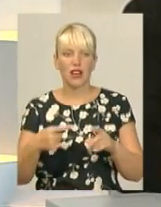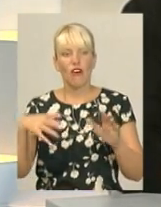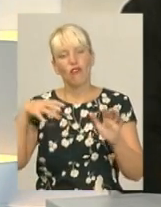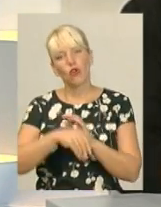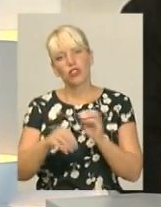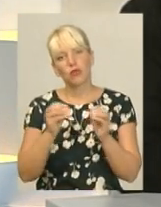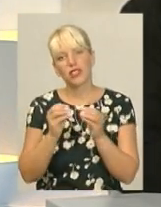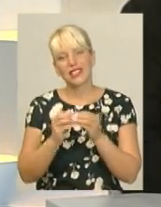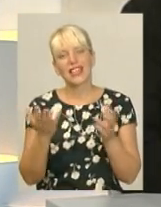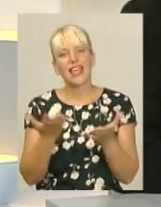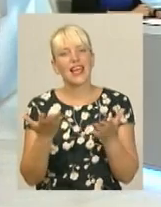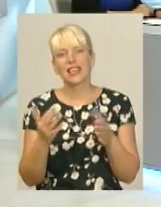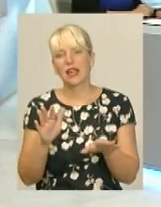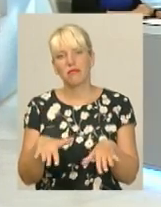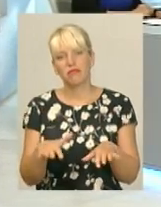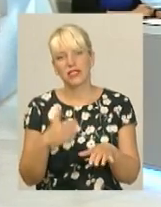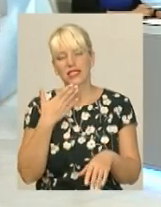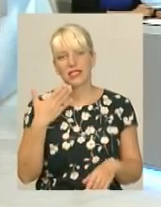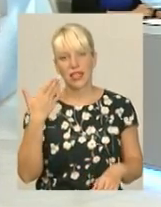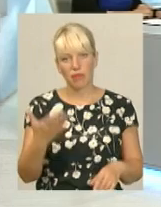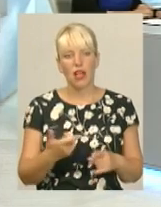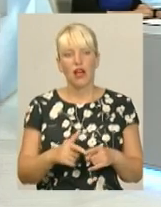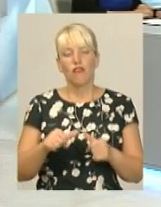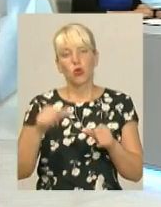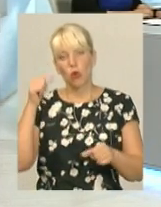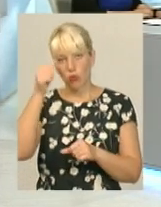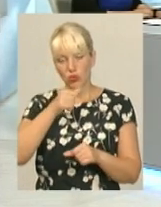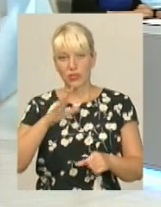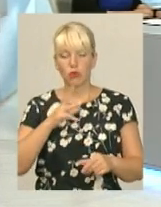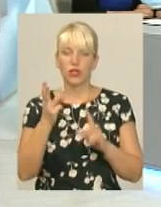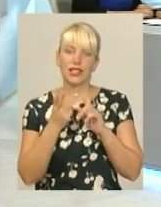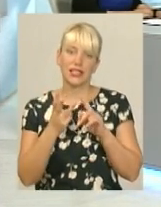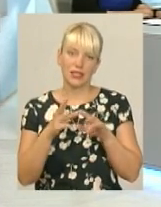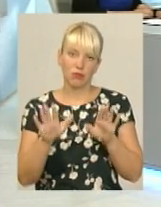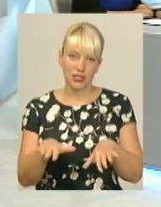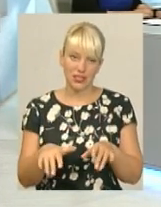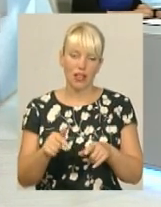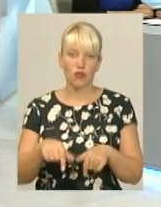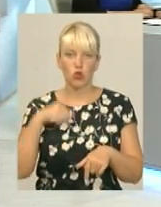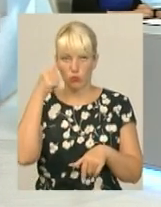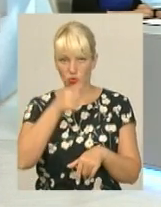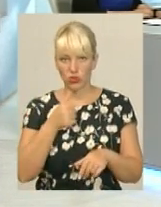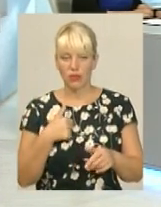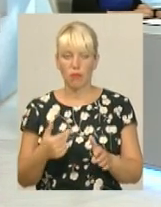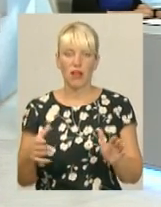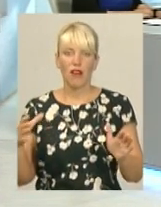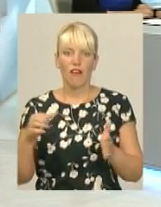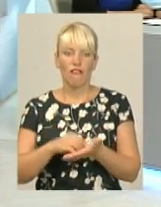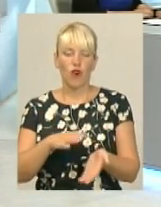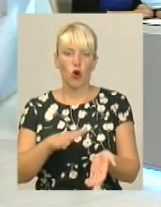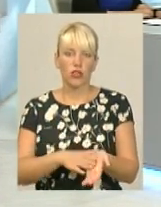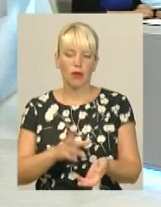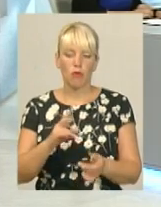на якому місці? Це теж важливо. Ну, це в тому році ми були на третьому місці. В цьому році ми входимо по